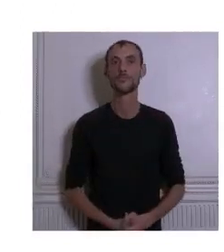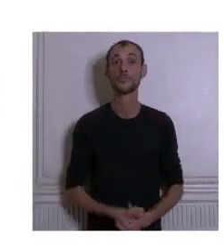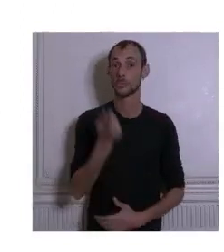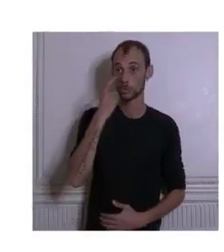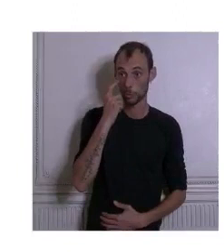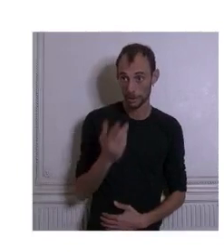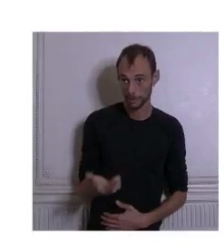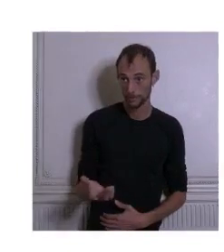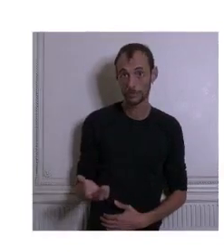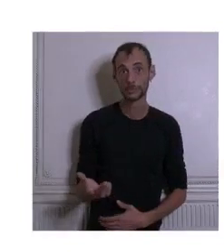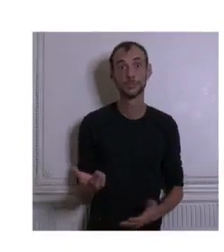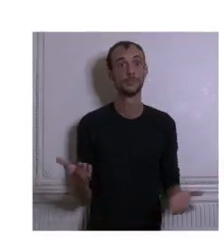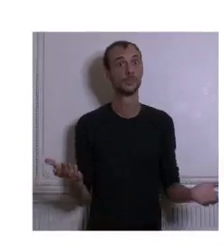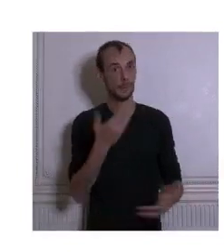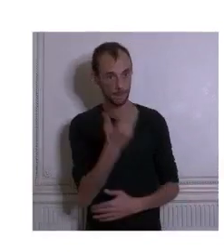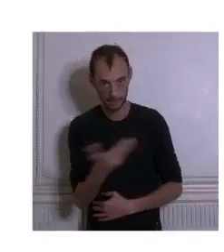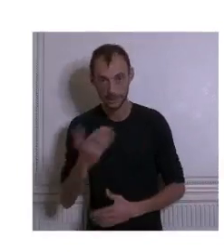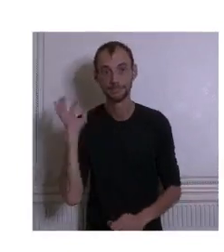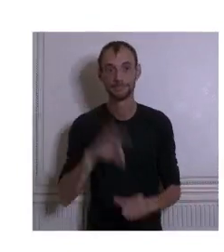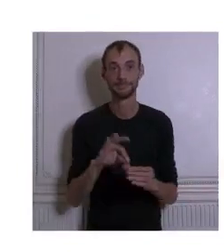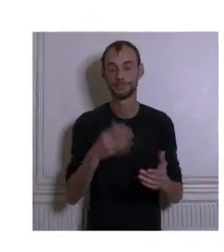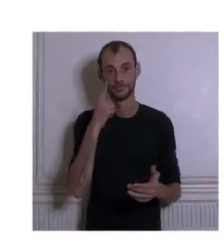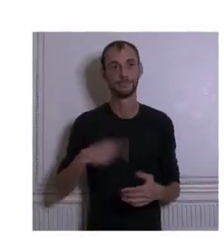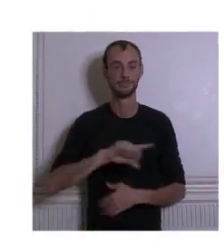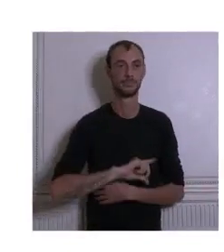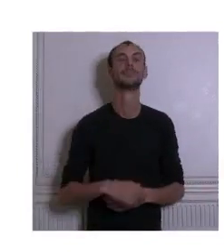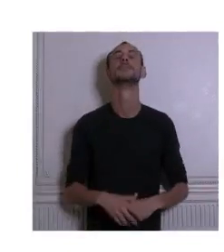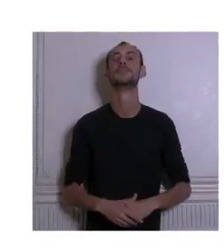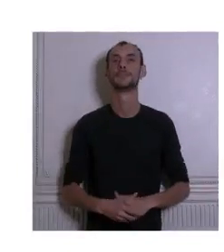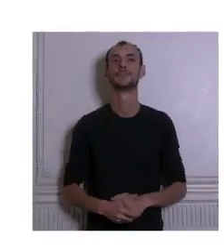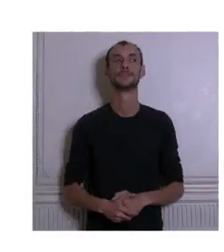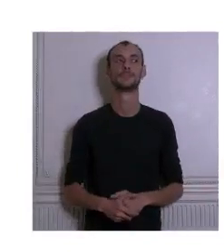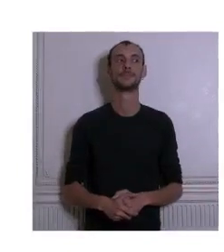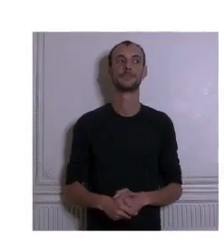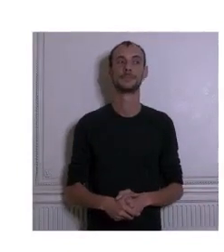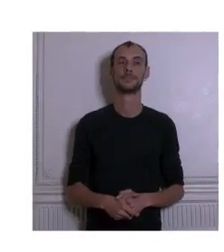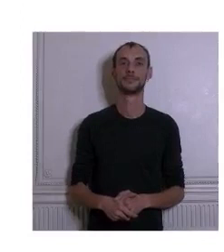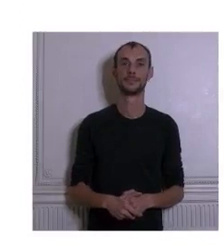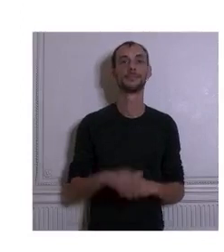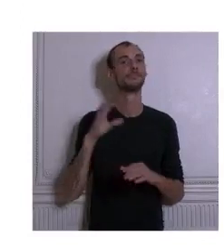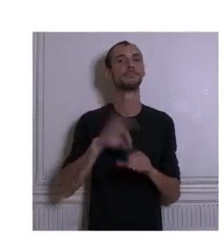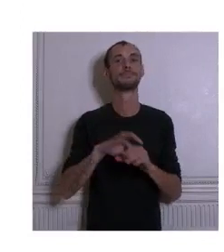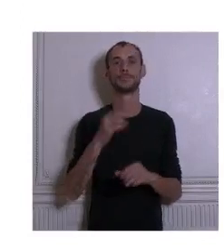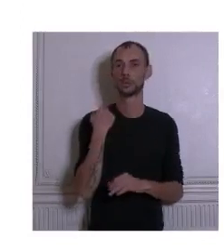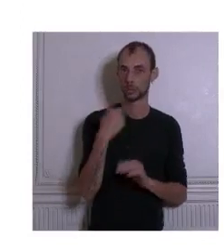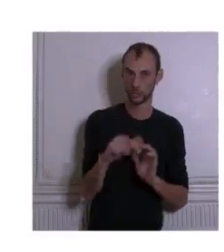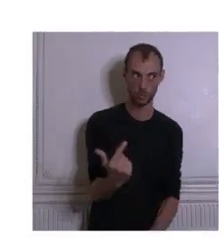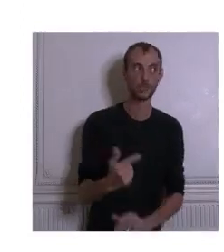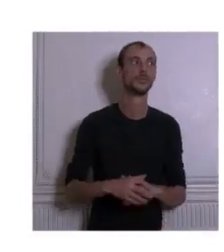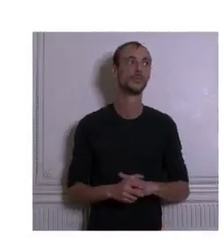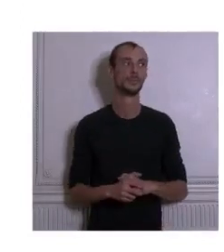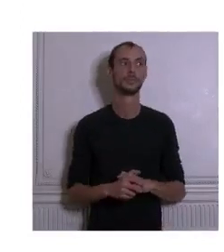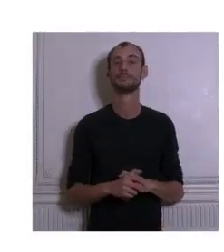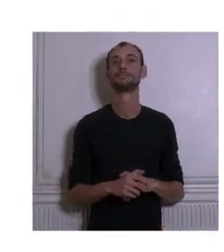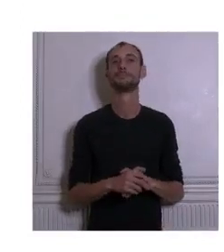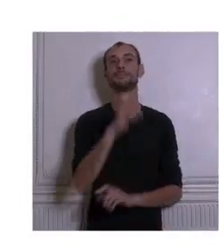294,78, ce qui est un montant très très bas, et on a quelques comparatifs avec d'autres villes. Nous avons un taux de recouvrement qui est très bon. Des